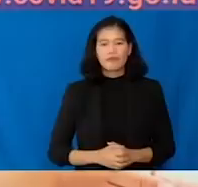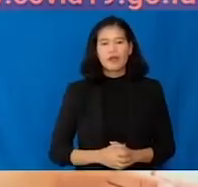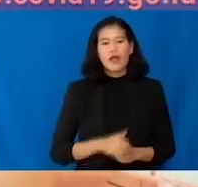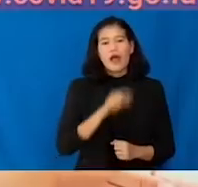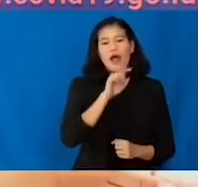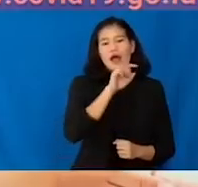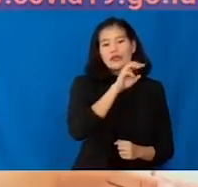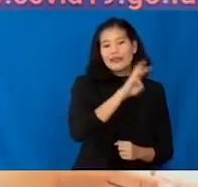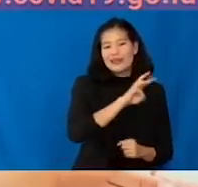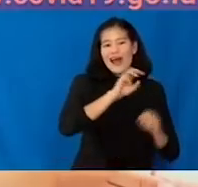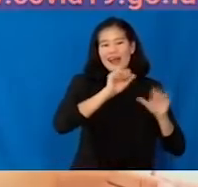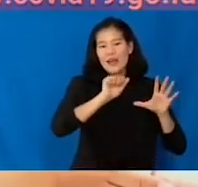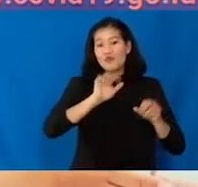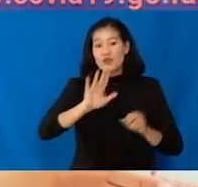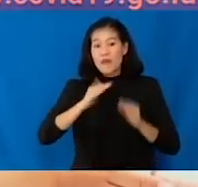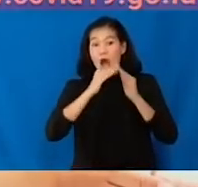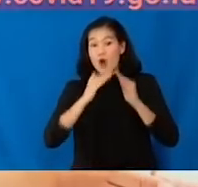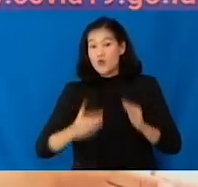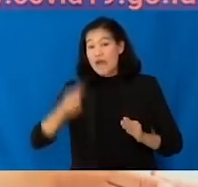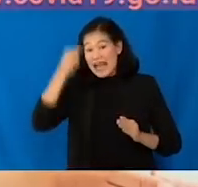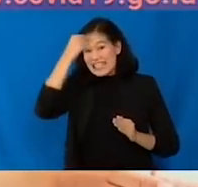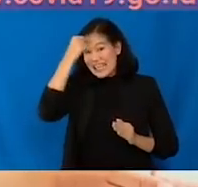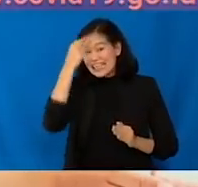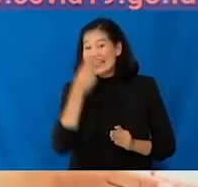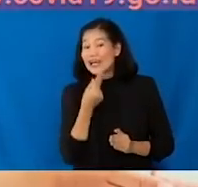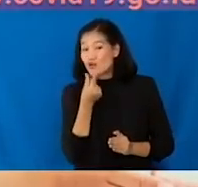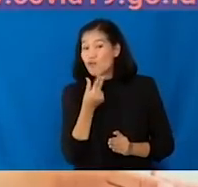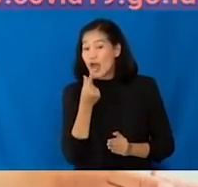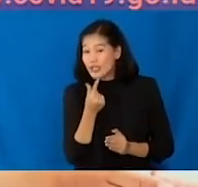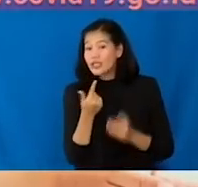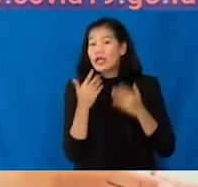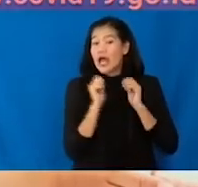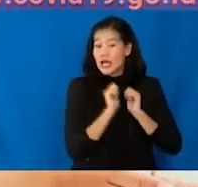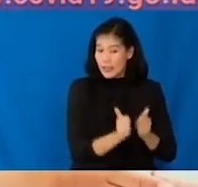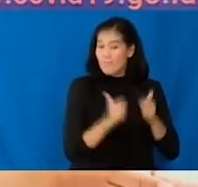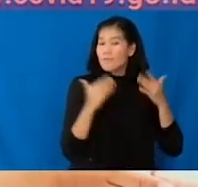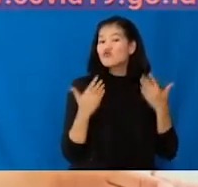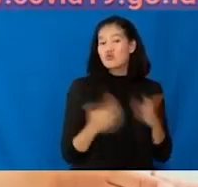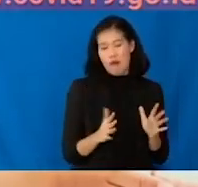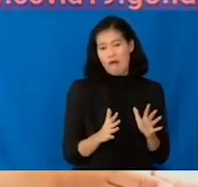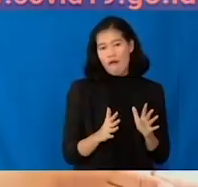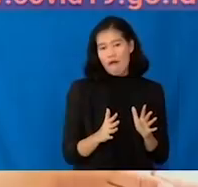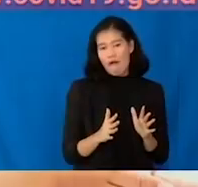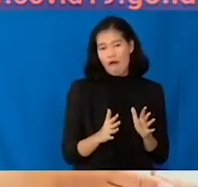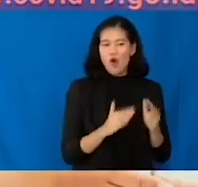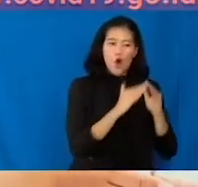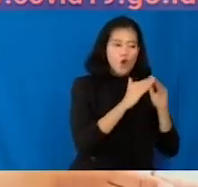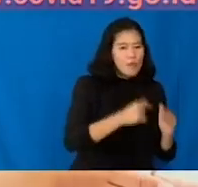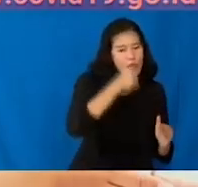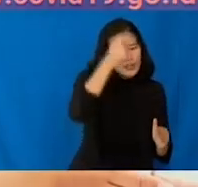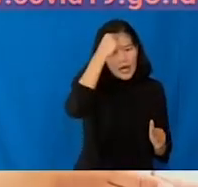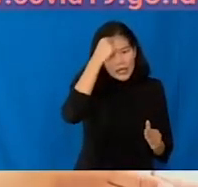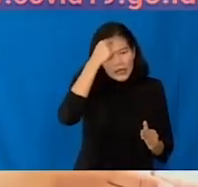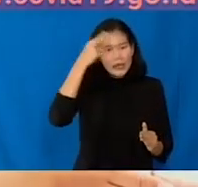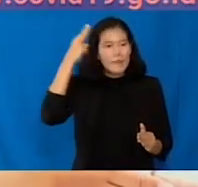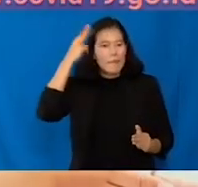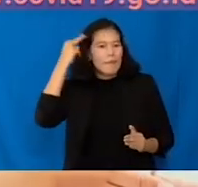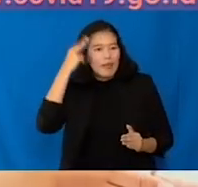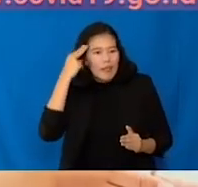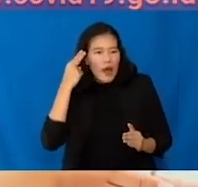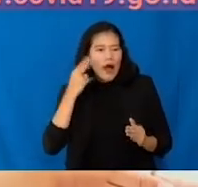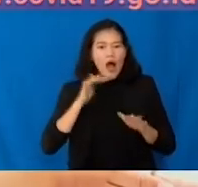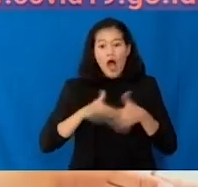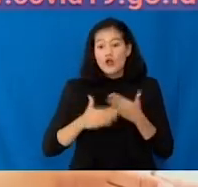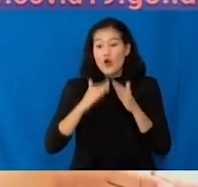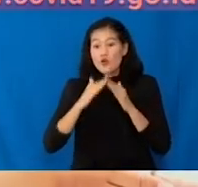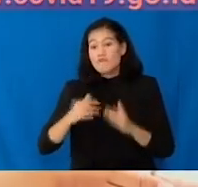360 rumah sakit rujukan yang telah disiapkan baik itu rumah sakit pemerintah Rumah